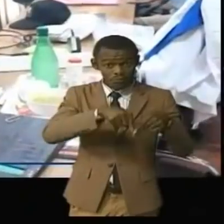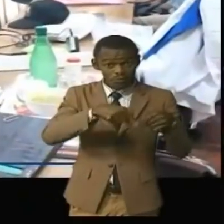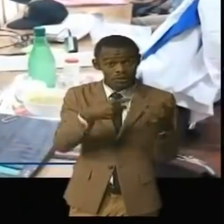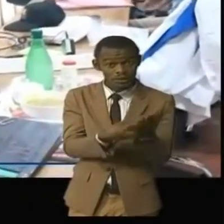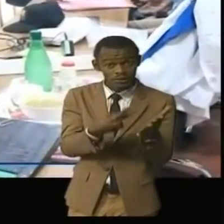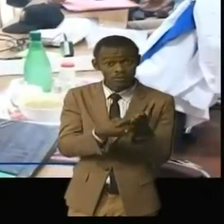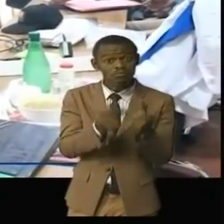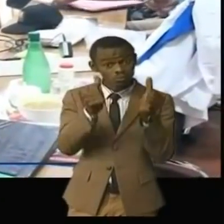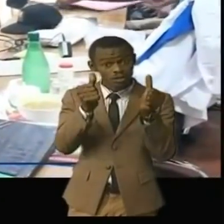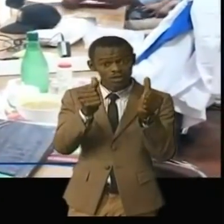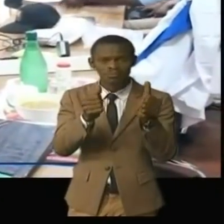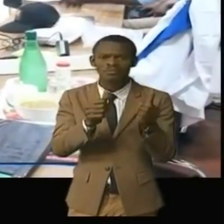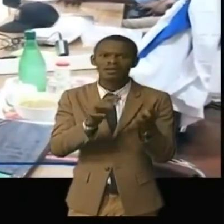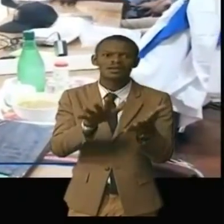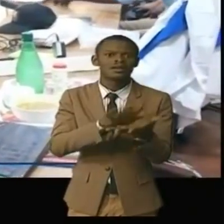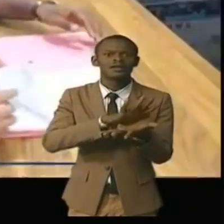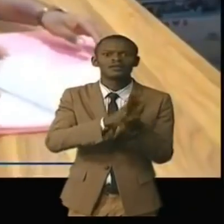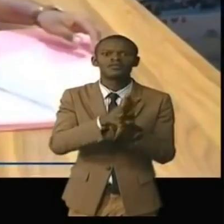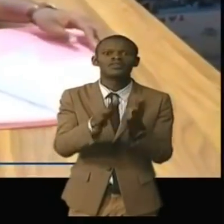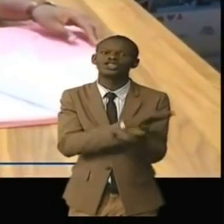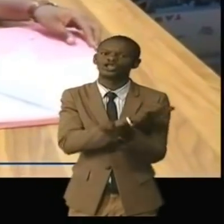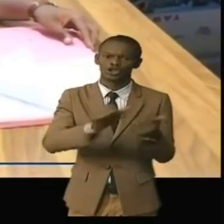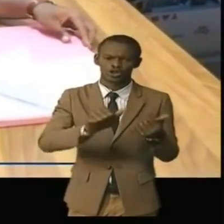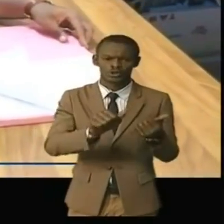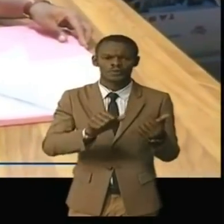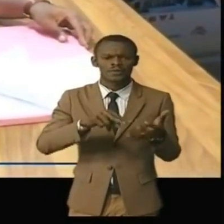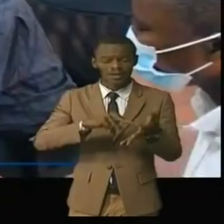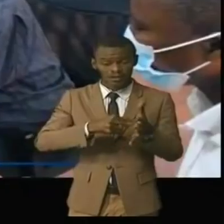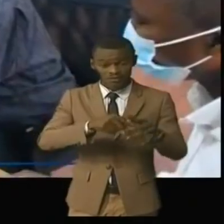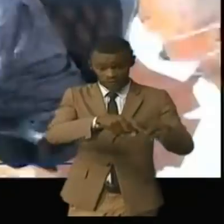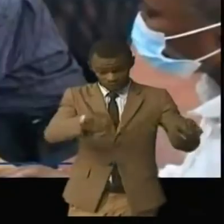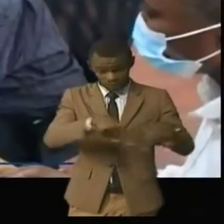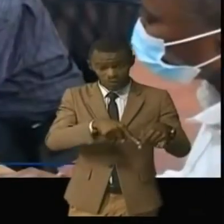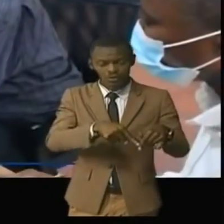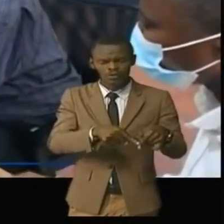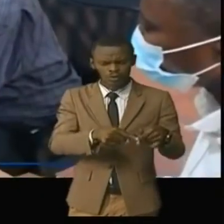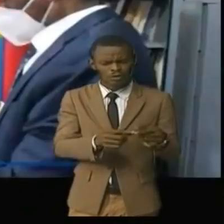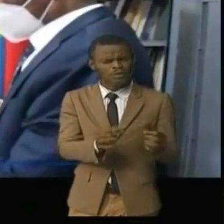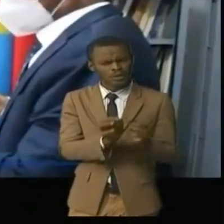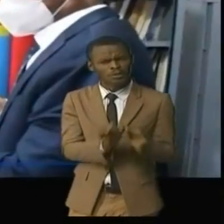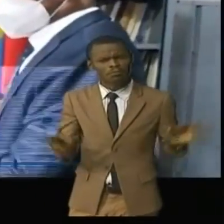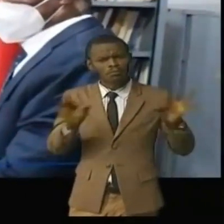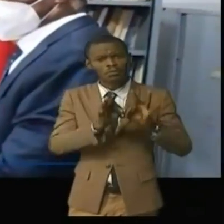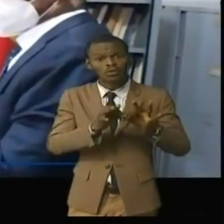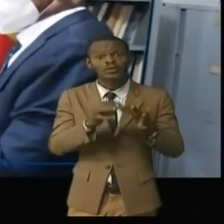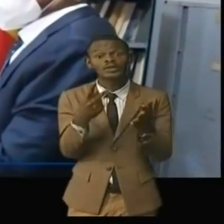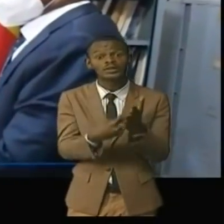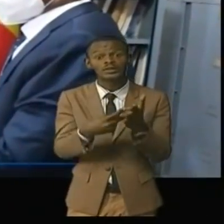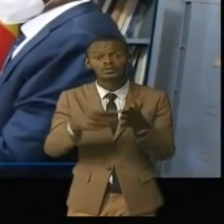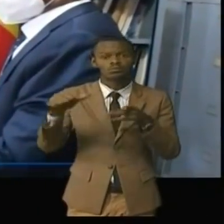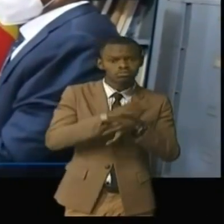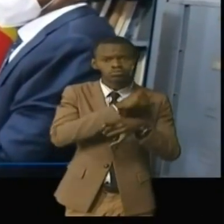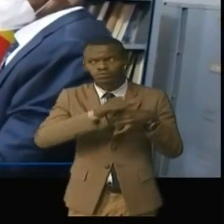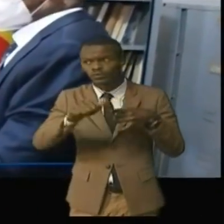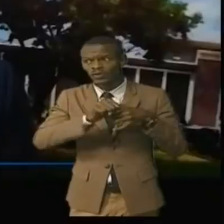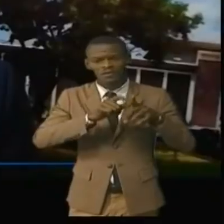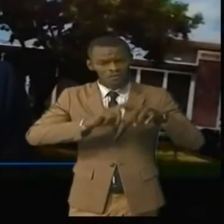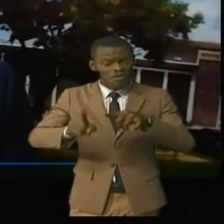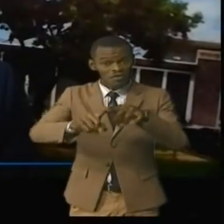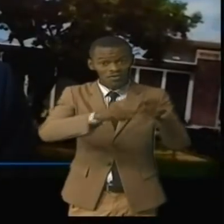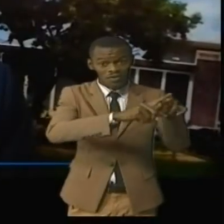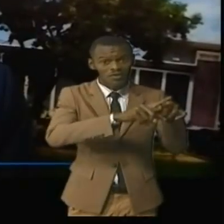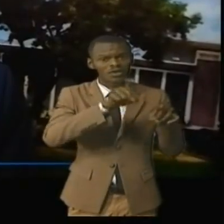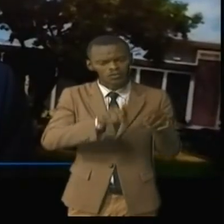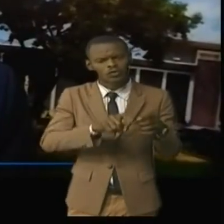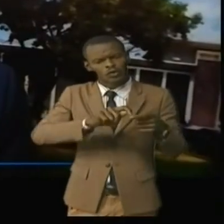pour rehausser cette discipline, explique le recteur de l'UNIKIN, le professeur Dr Jean-Marie Kaimbentumba. Je